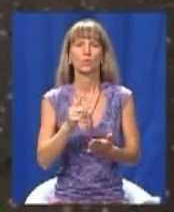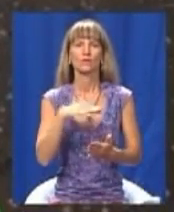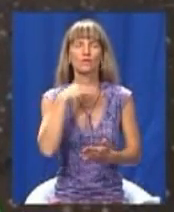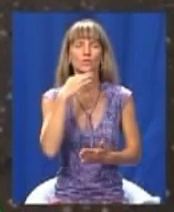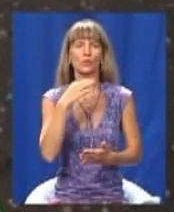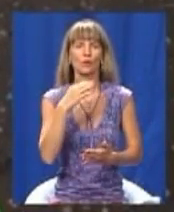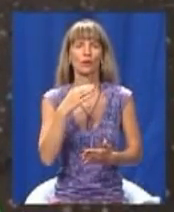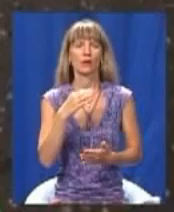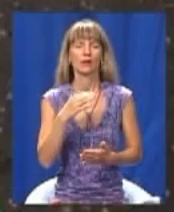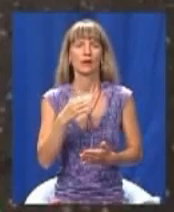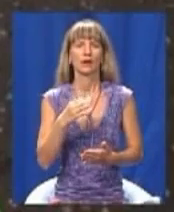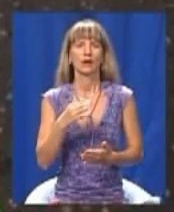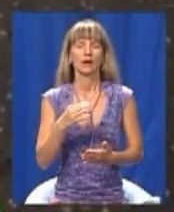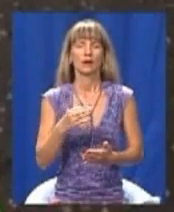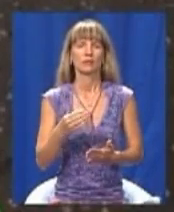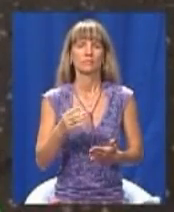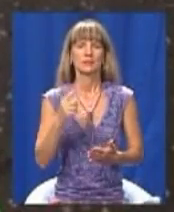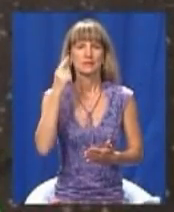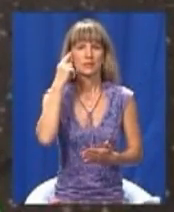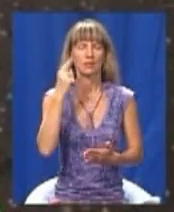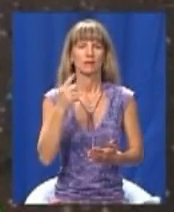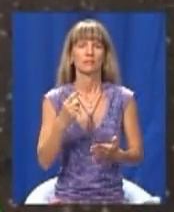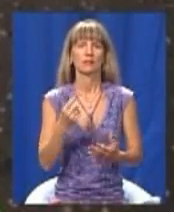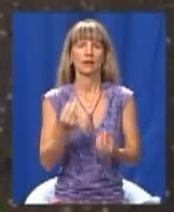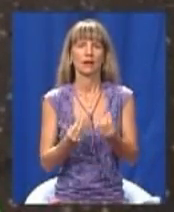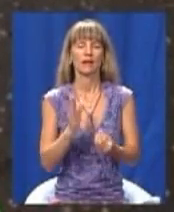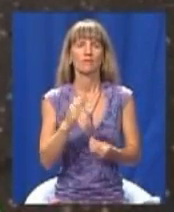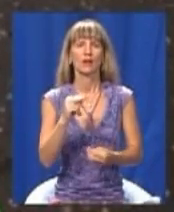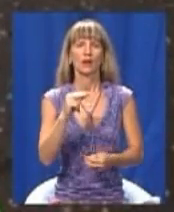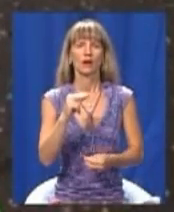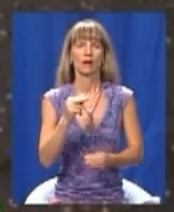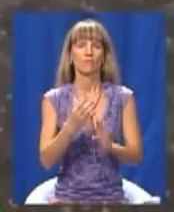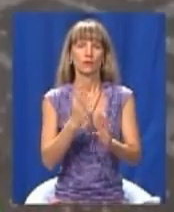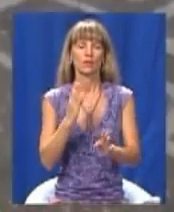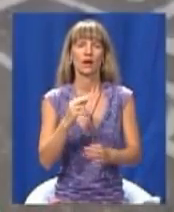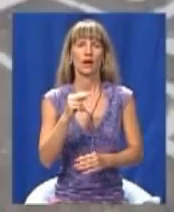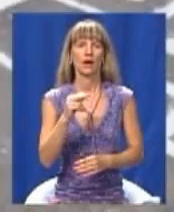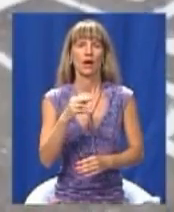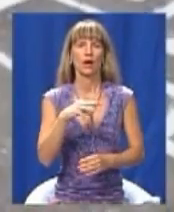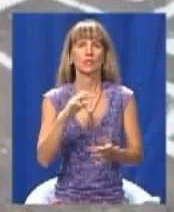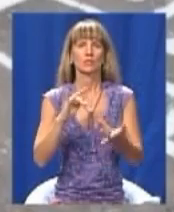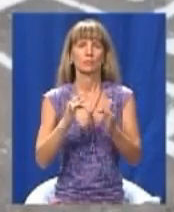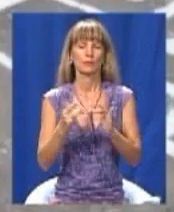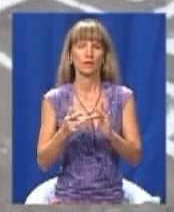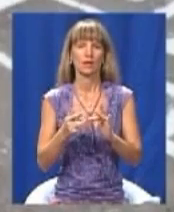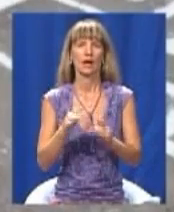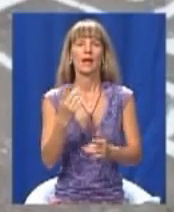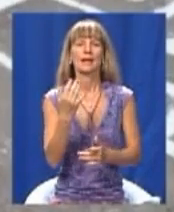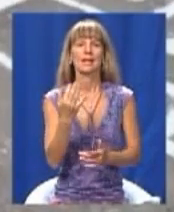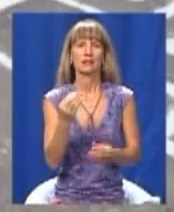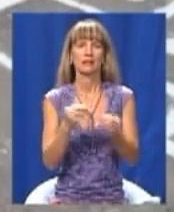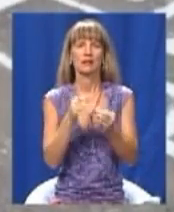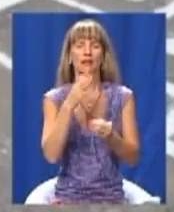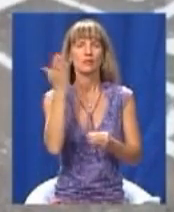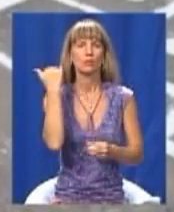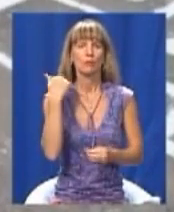друзями гаряче обговорює новини в соціальних мережах і грає на своєму айфоні. А кілька десятиліть тому на